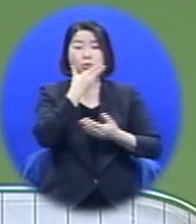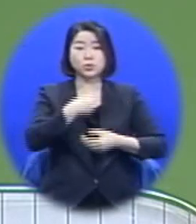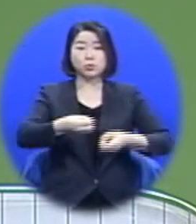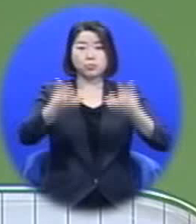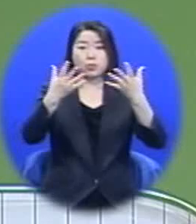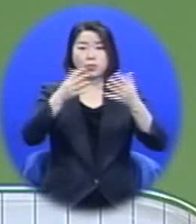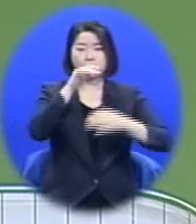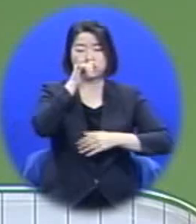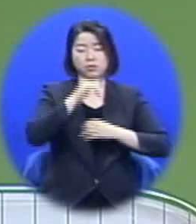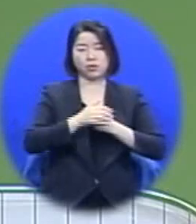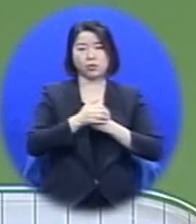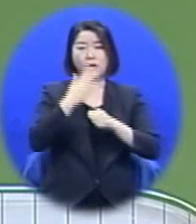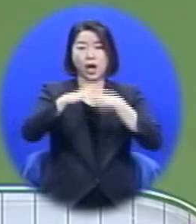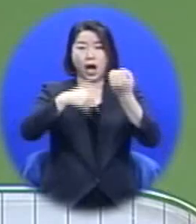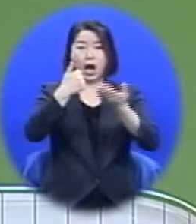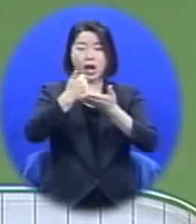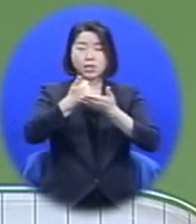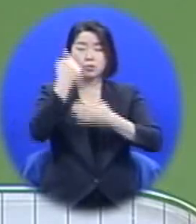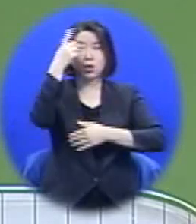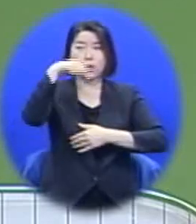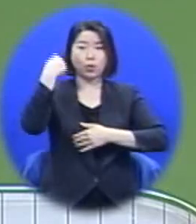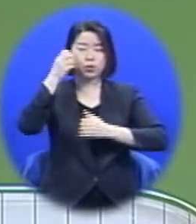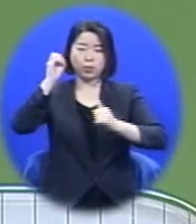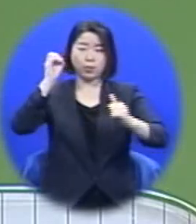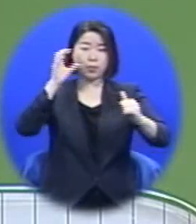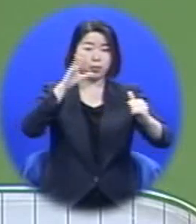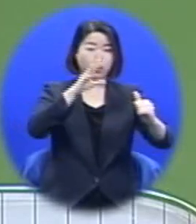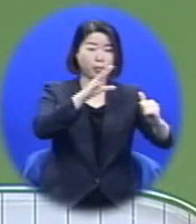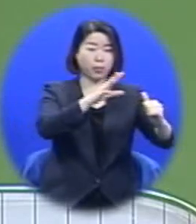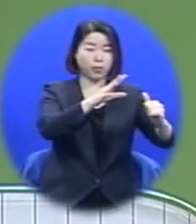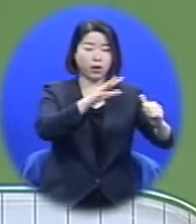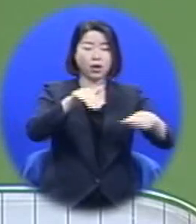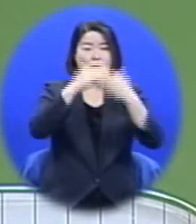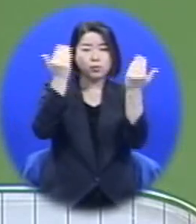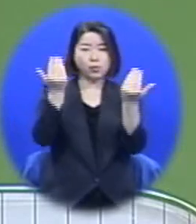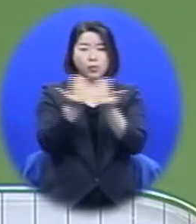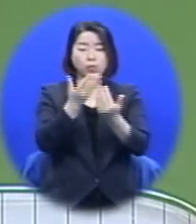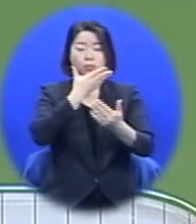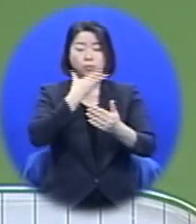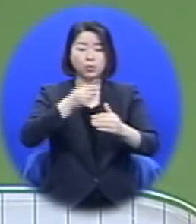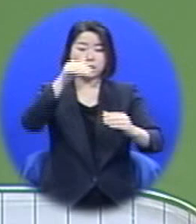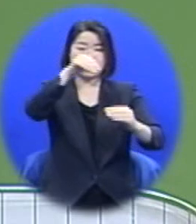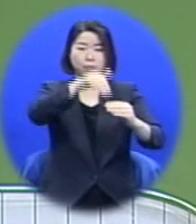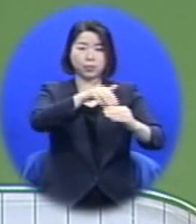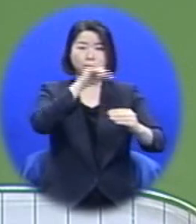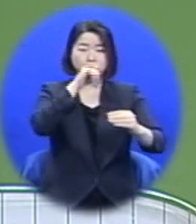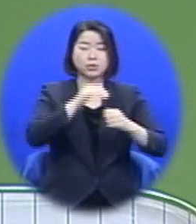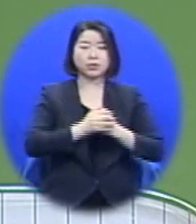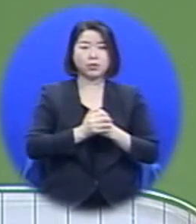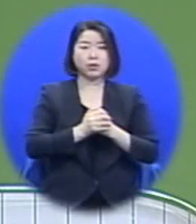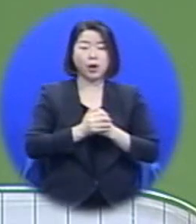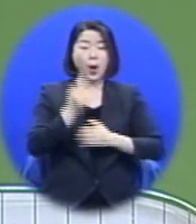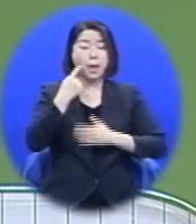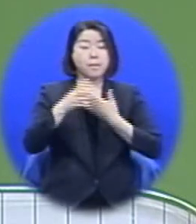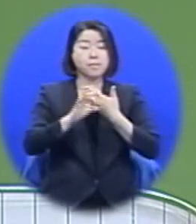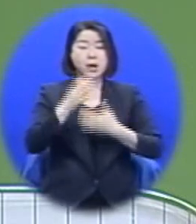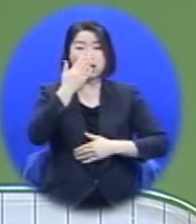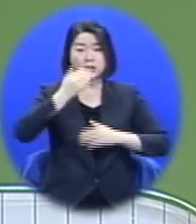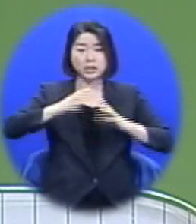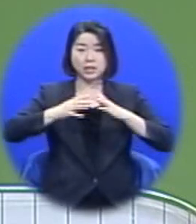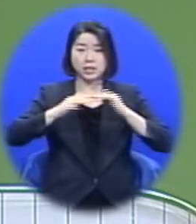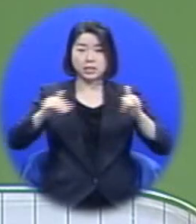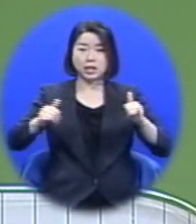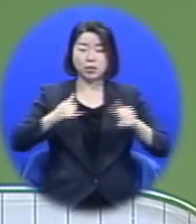그게 하나님의 얼굴이 비추는 것에 모든 복의 다 담겨 있는 것입니다 만약에 이스라엘 백성들이 하나님의